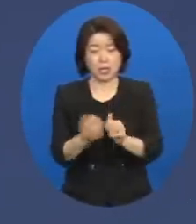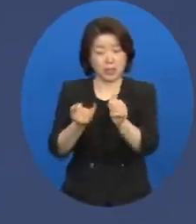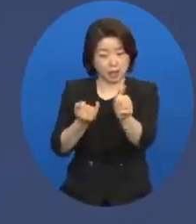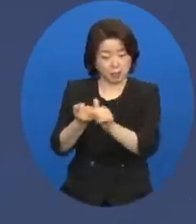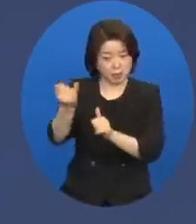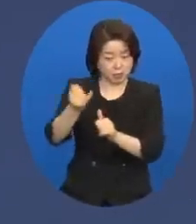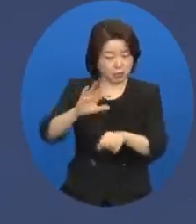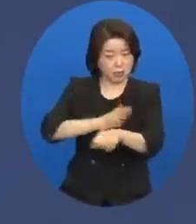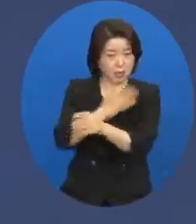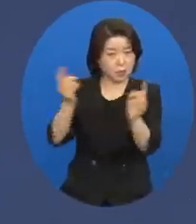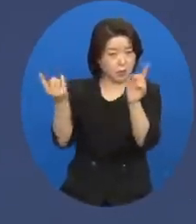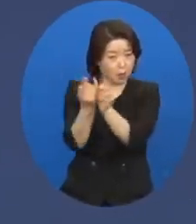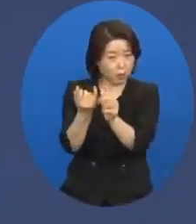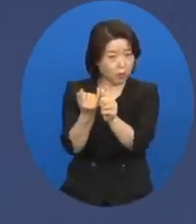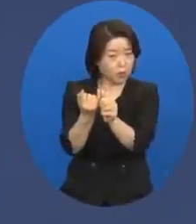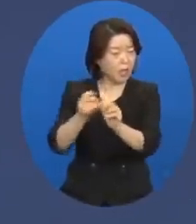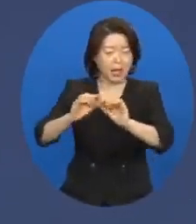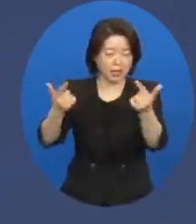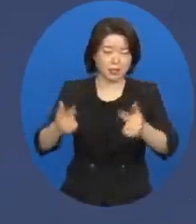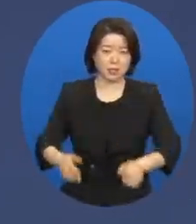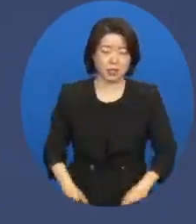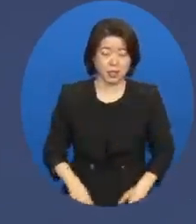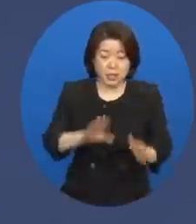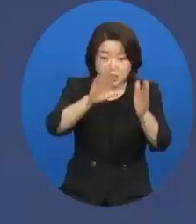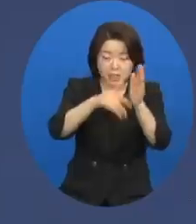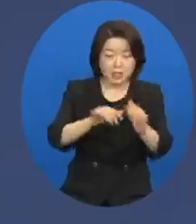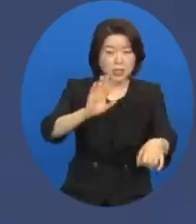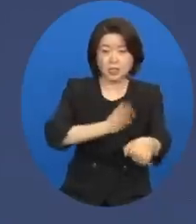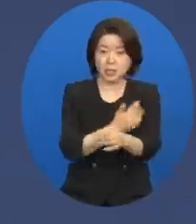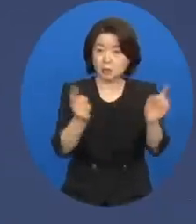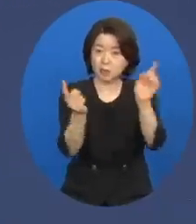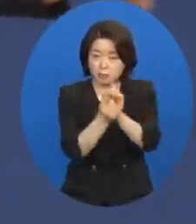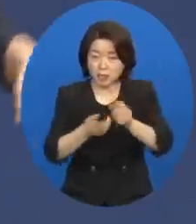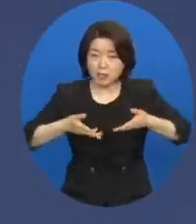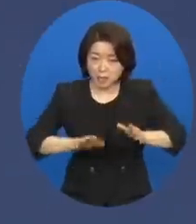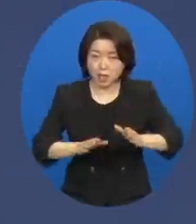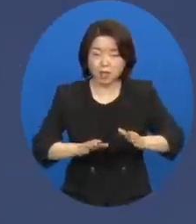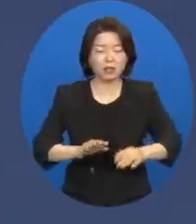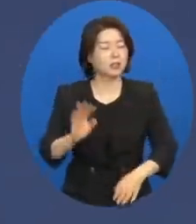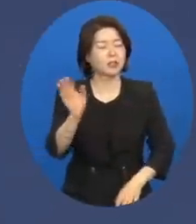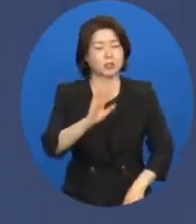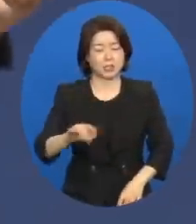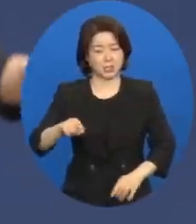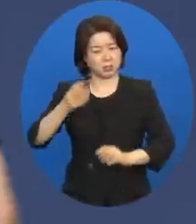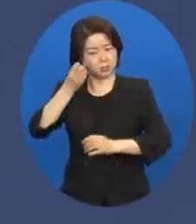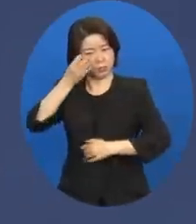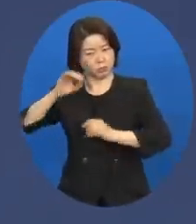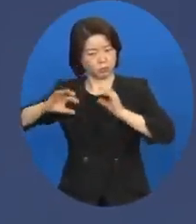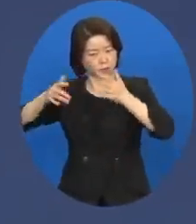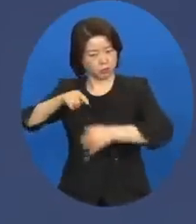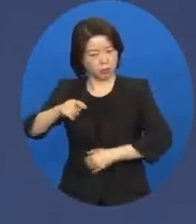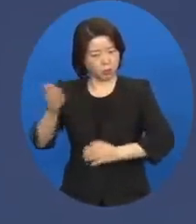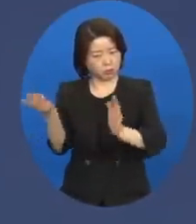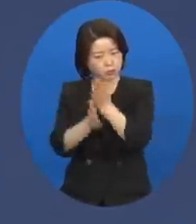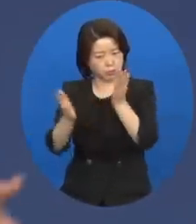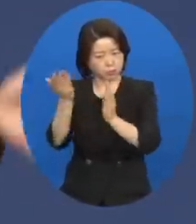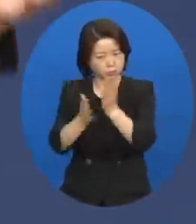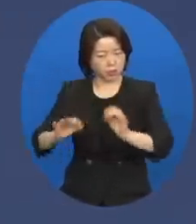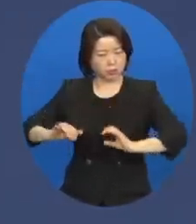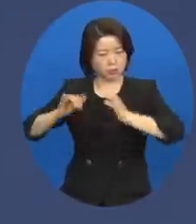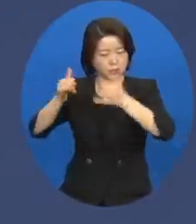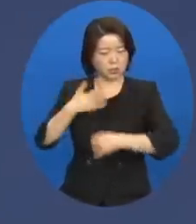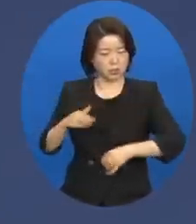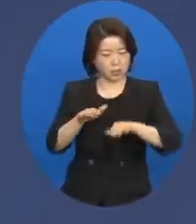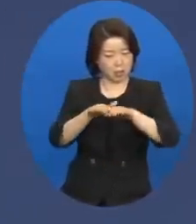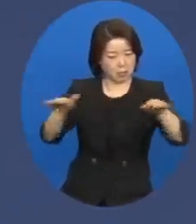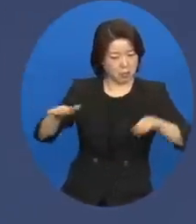만난 것도 아니고요, 이 시대를 잘못 태어나서 이 뭐 이상한 나라에서, 이거 뭔가 이거 불합리한 세상에서 평등을